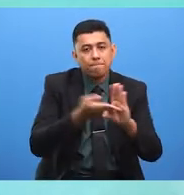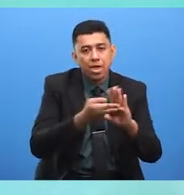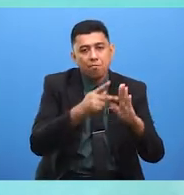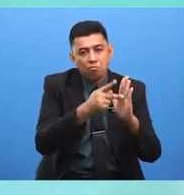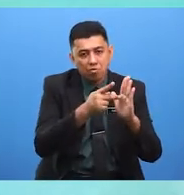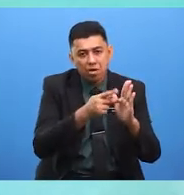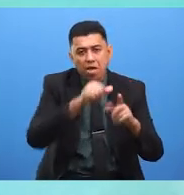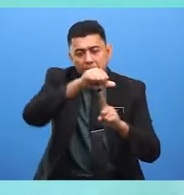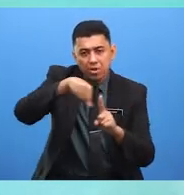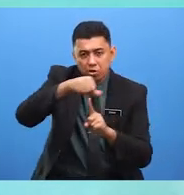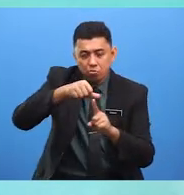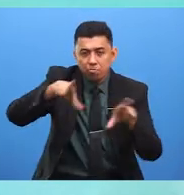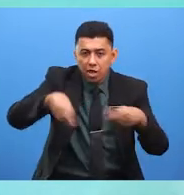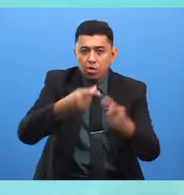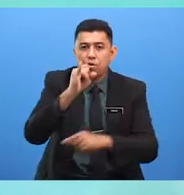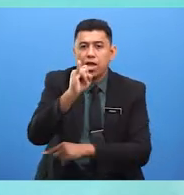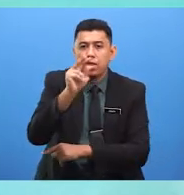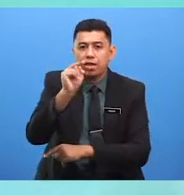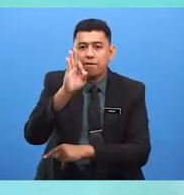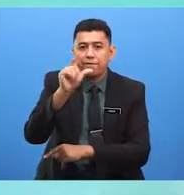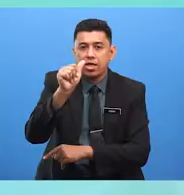apabila berlaku inflasi